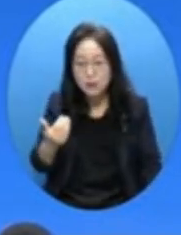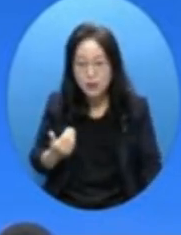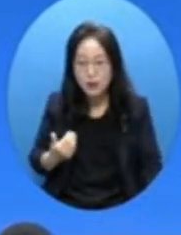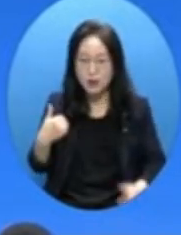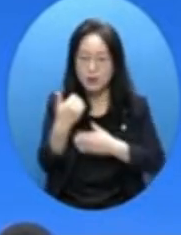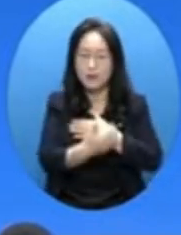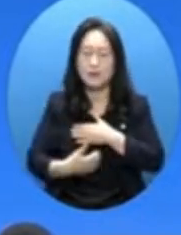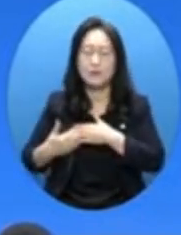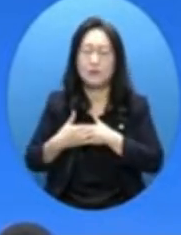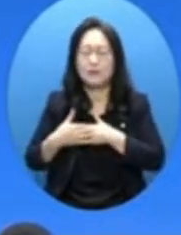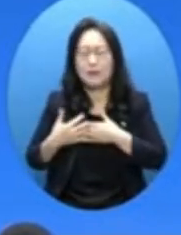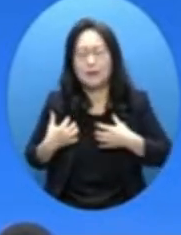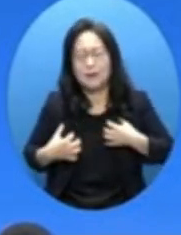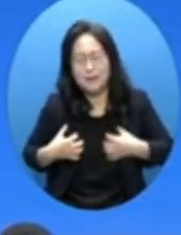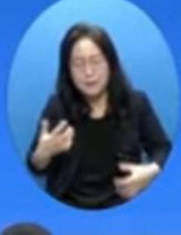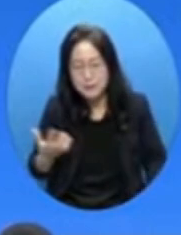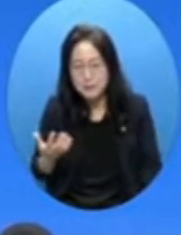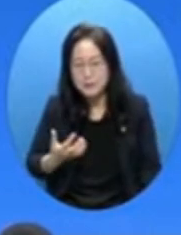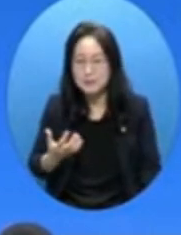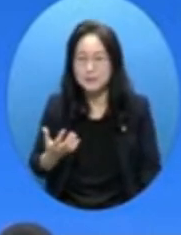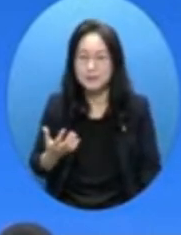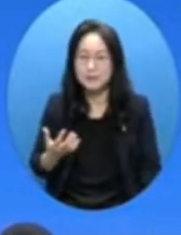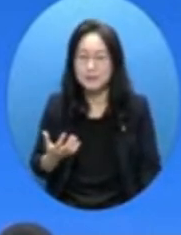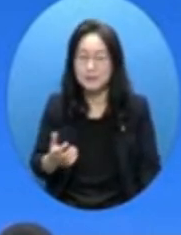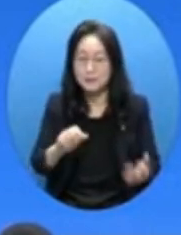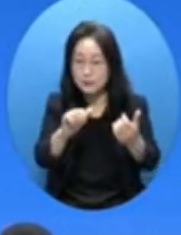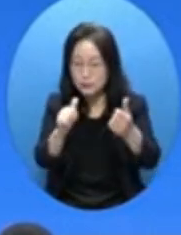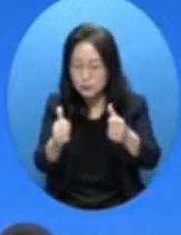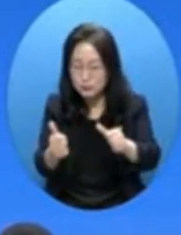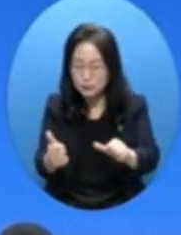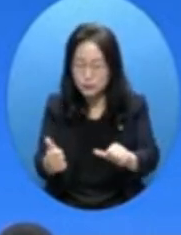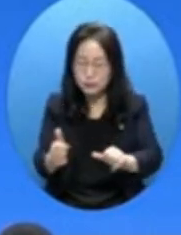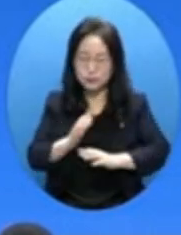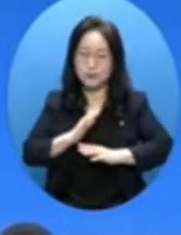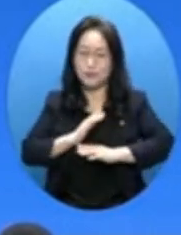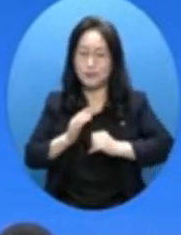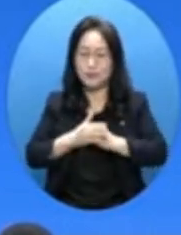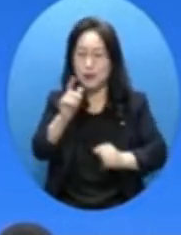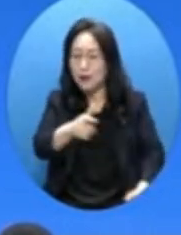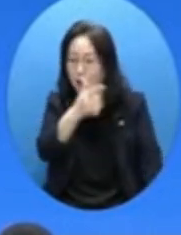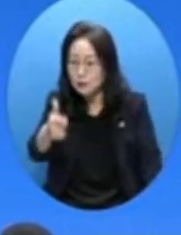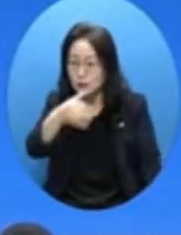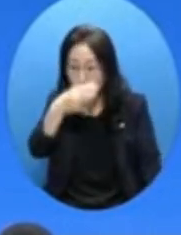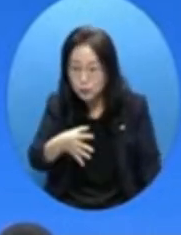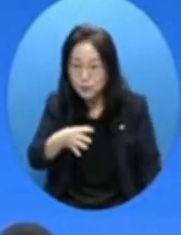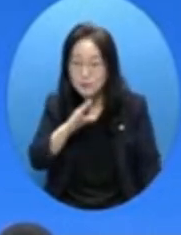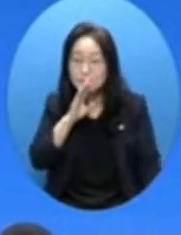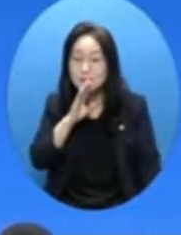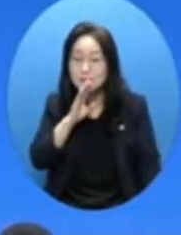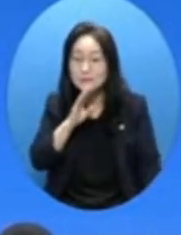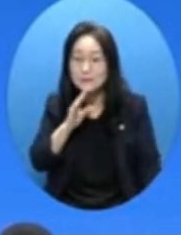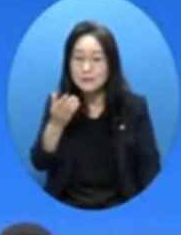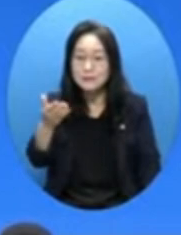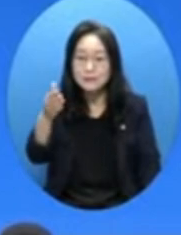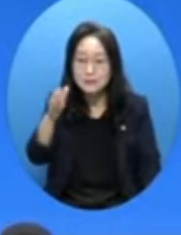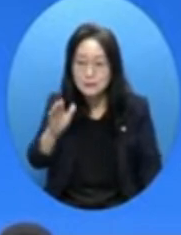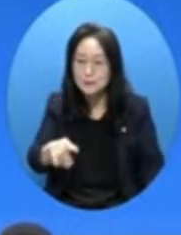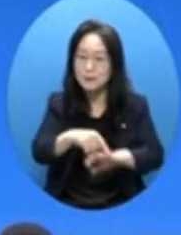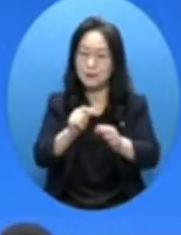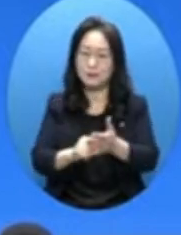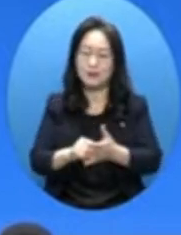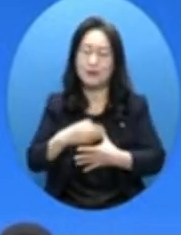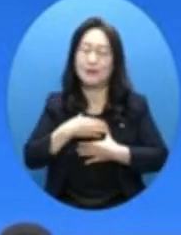온몸에 통증으로 고통으로 죽음의 공포로 하루하루가 너무 힘들었는데 마음이